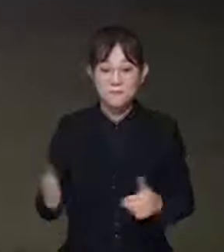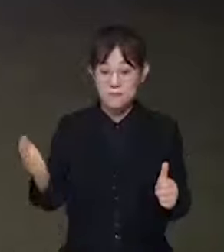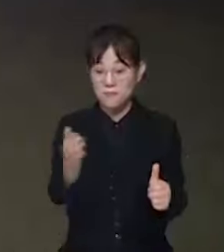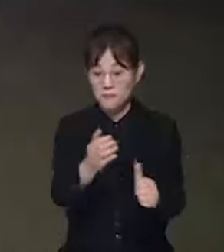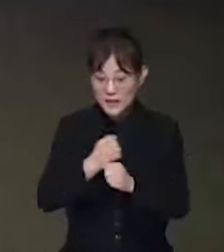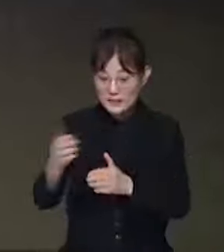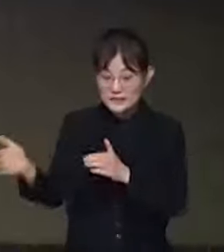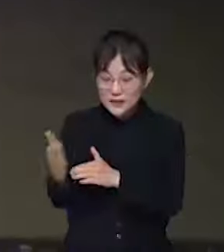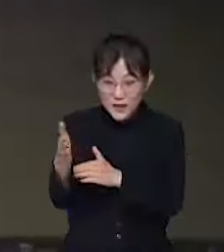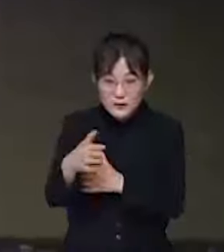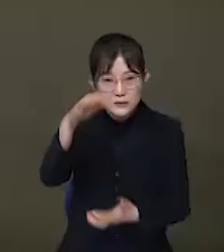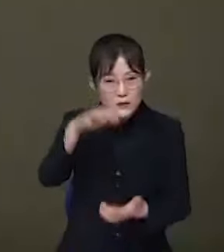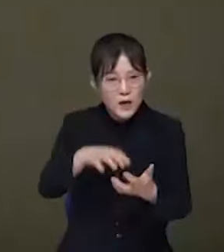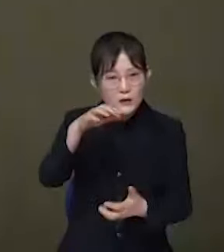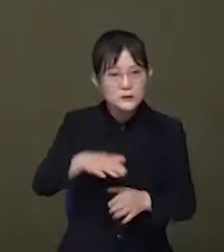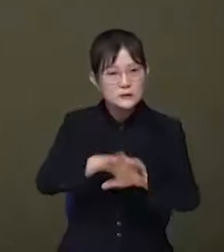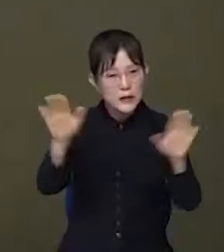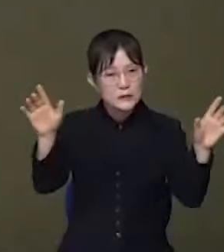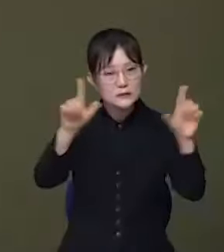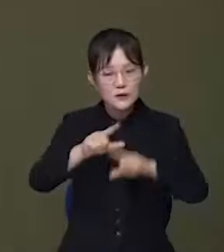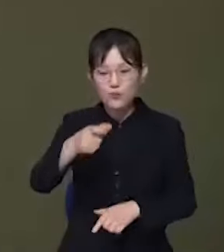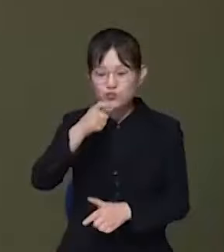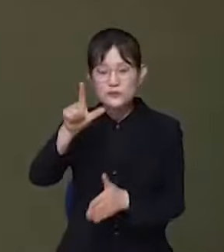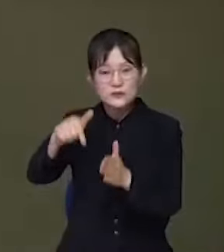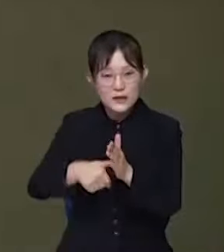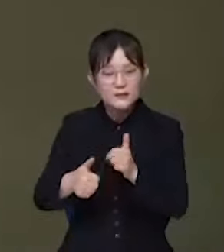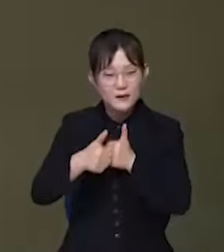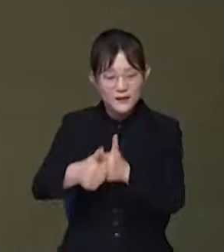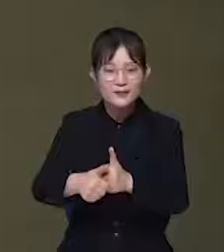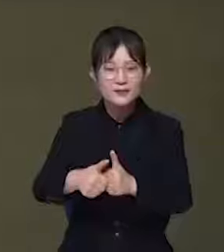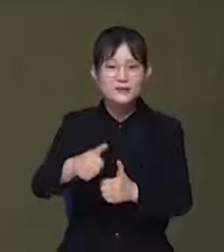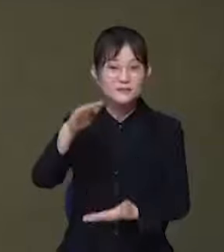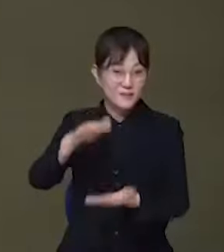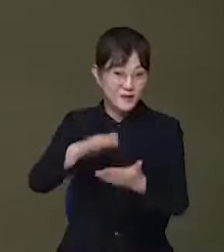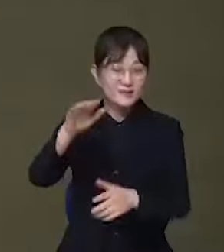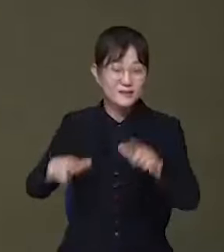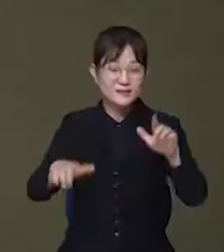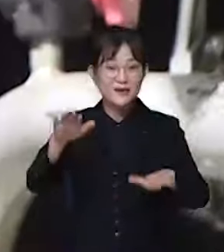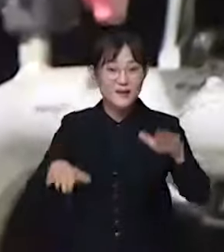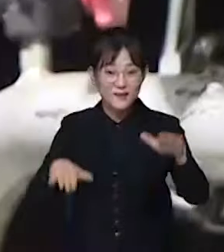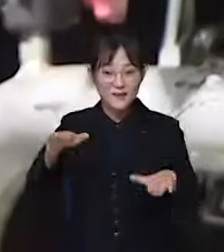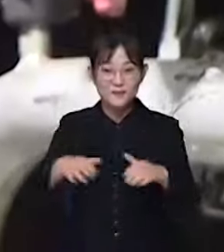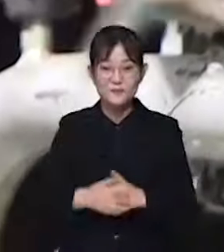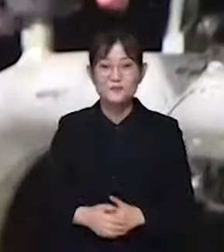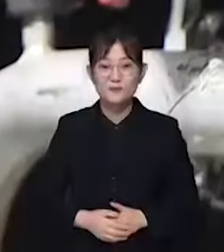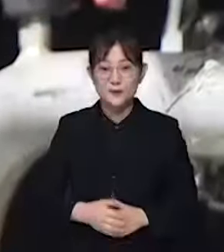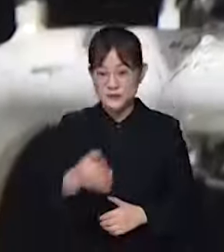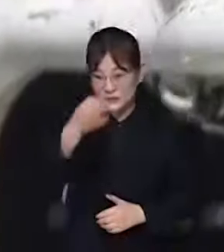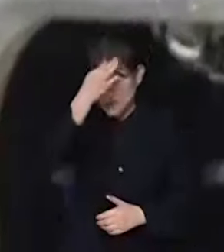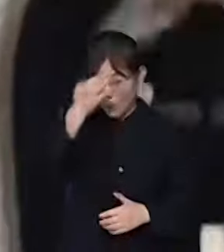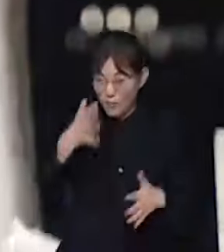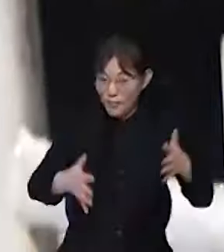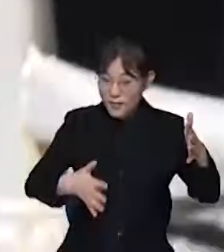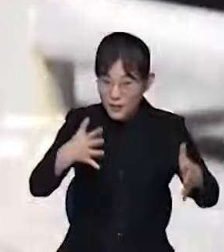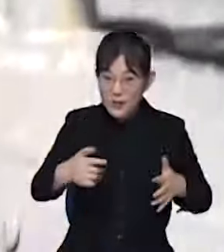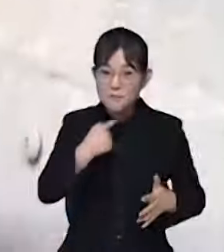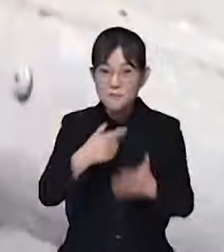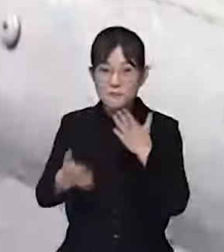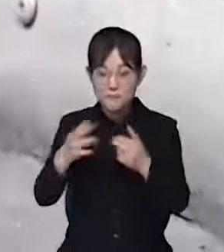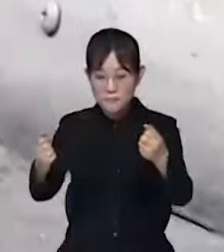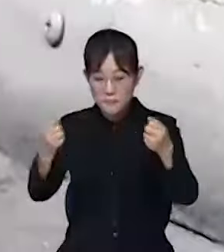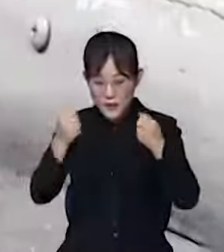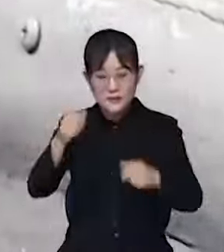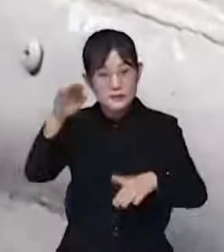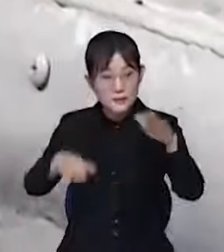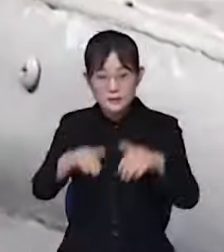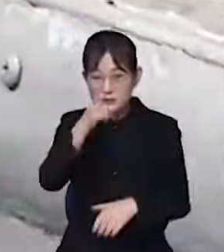잡히는 갈치의 양은 날씨와 물때에 따라 유동적입니다. 초보와 베테랑 낚시꾼의 실력차도 있지만 평균 한 명이